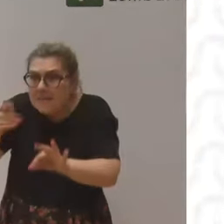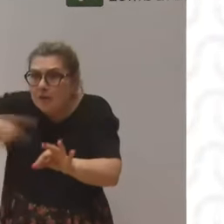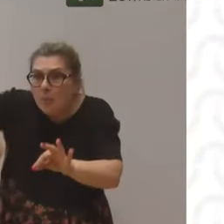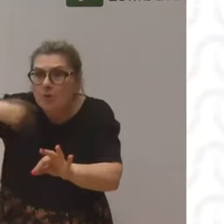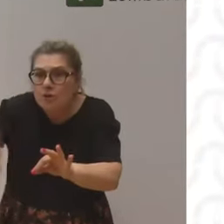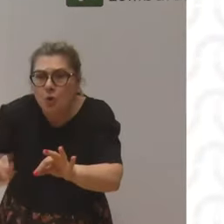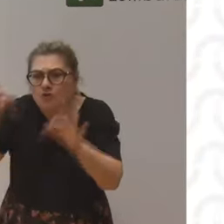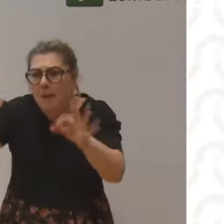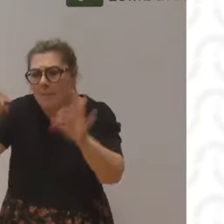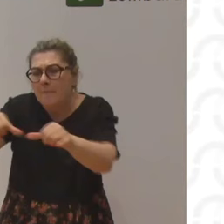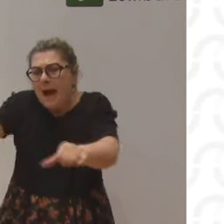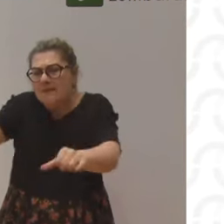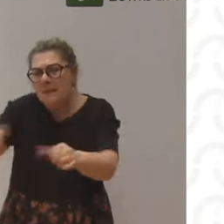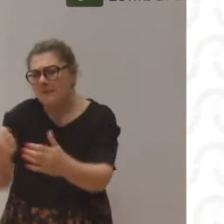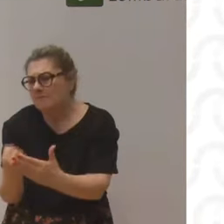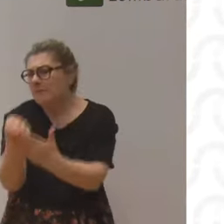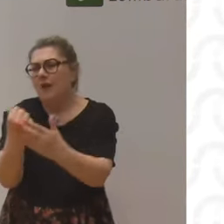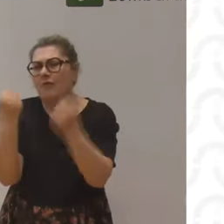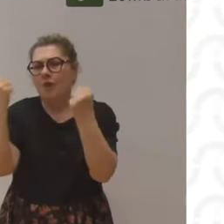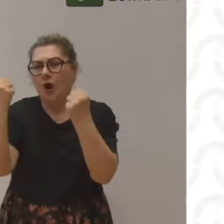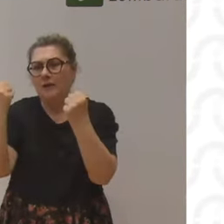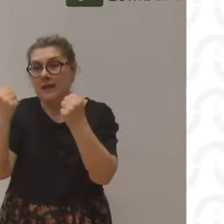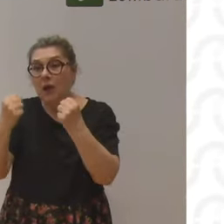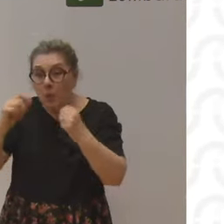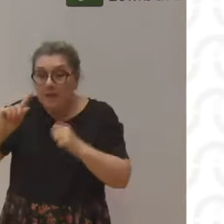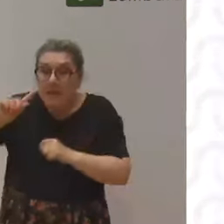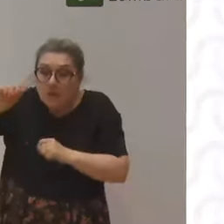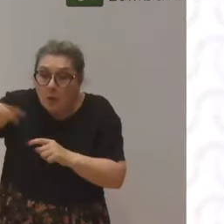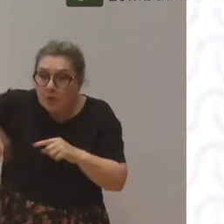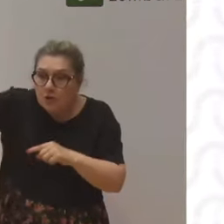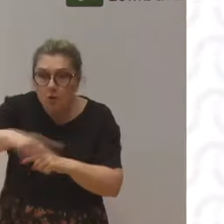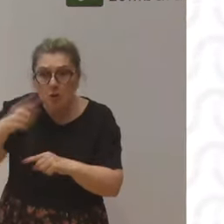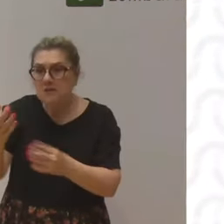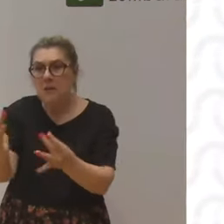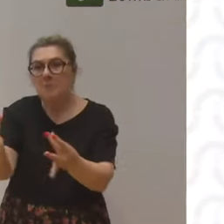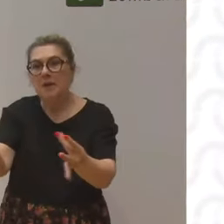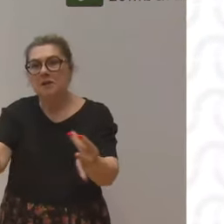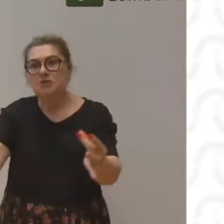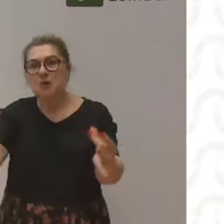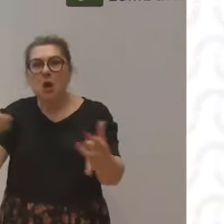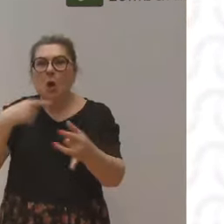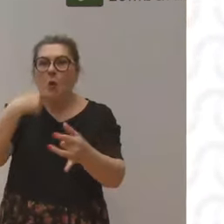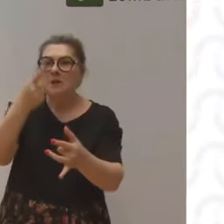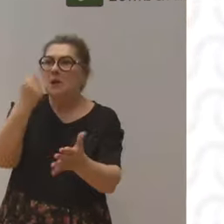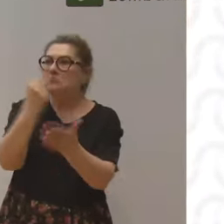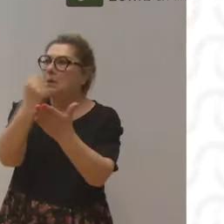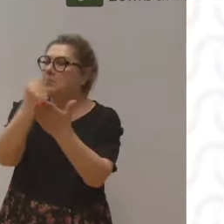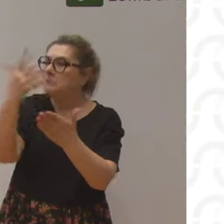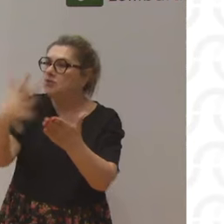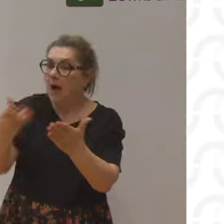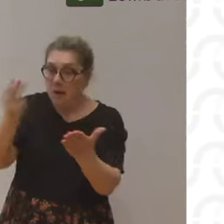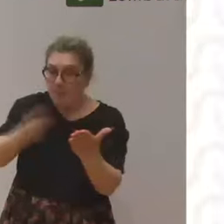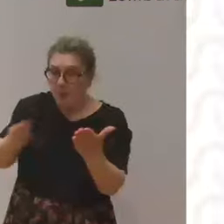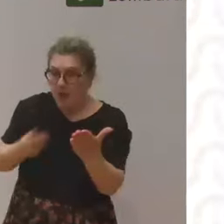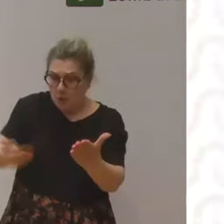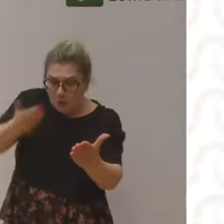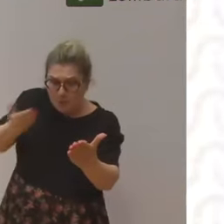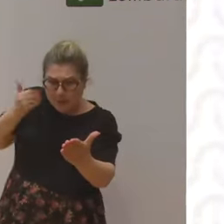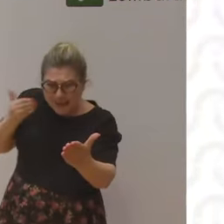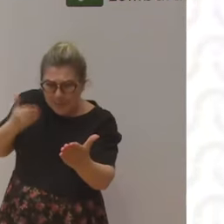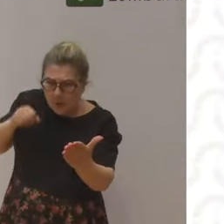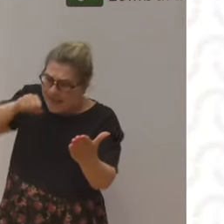delle solide fondamenta, per cui davvero il dopo di noi rappresenterebbe semplicemente un coronamento di un progetto che c'è già a monte. Quindi insisto